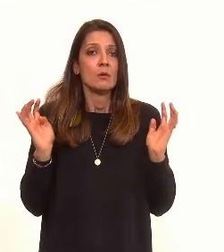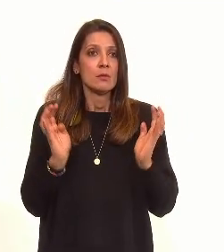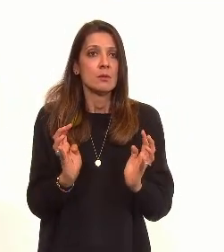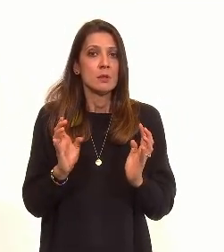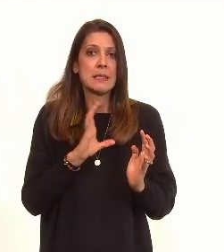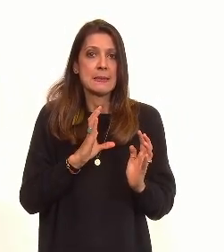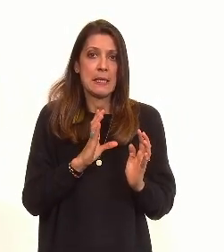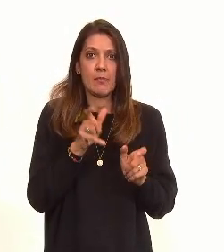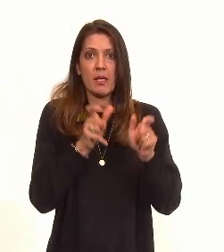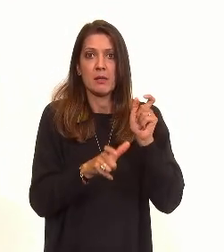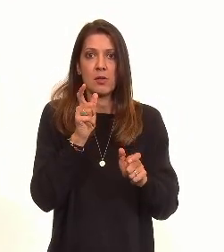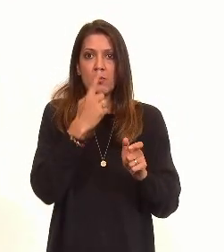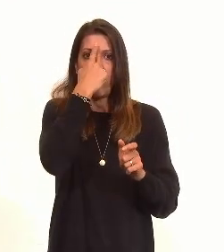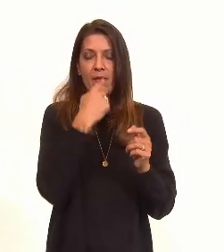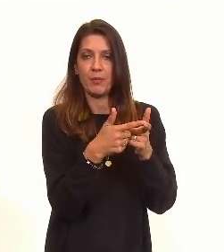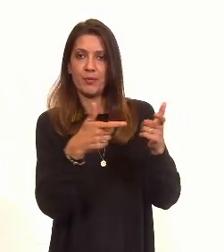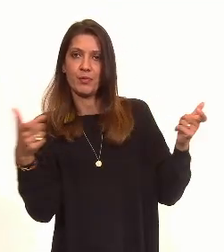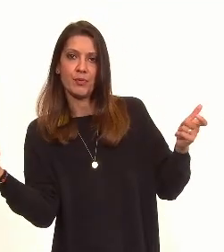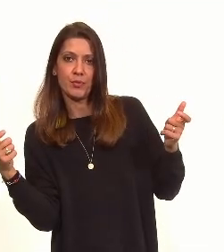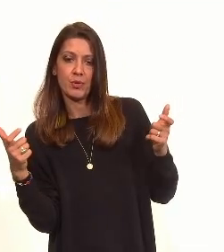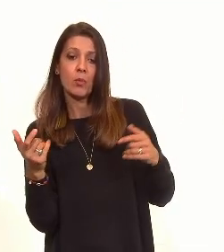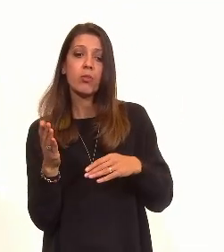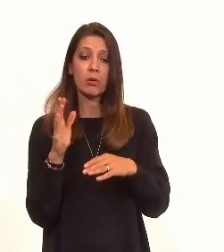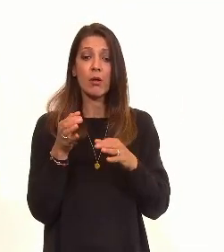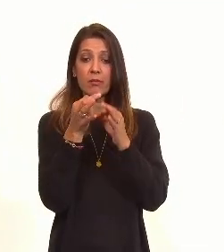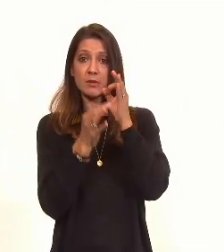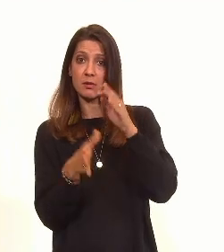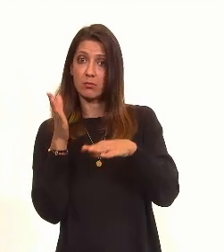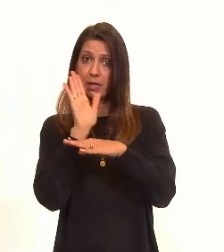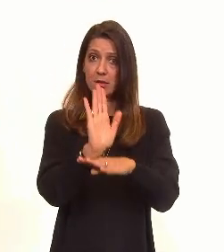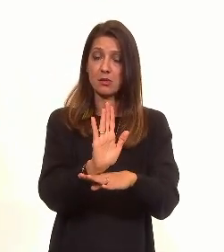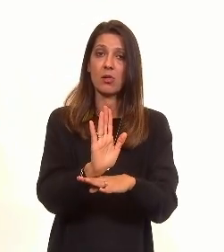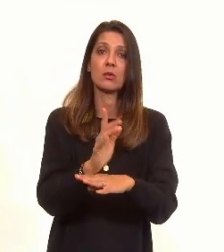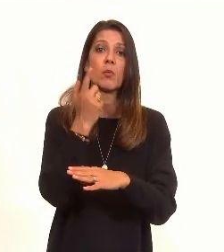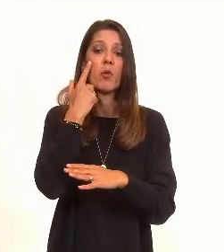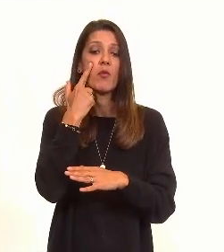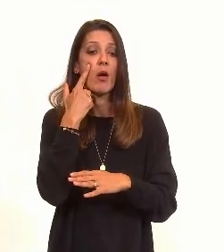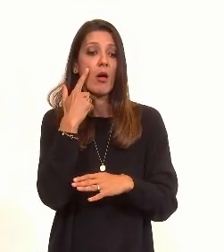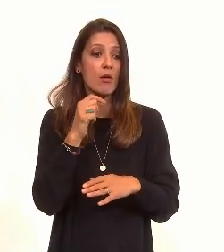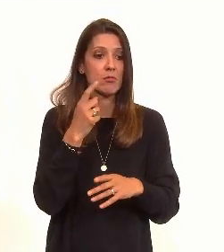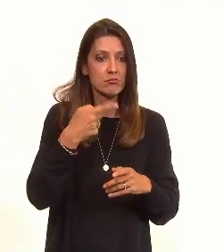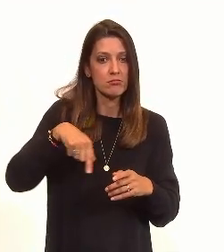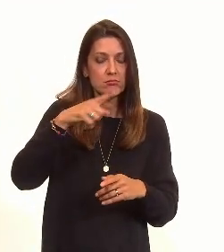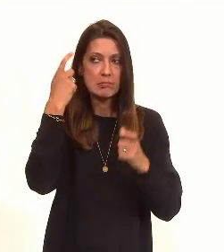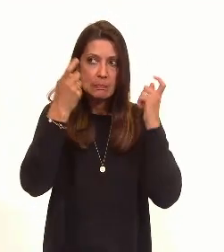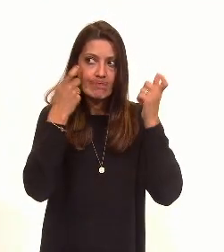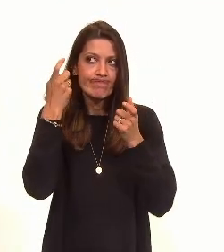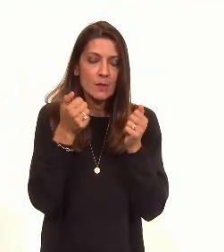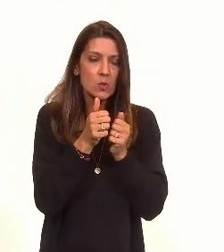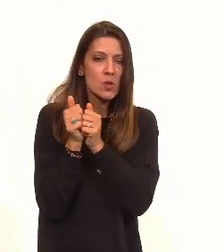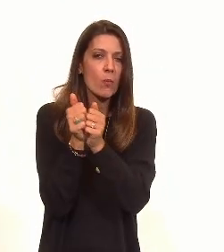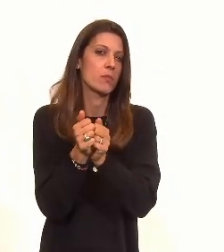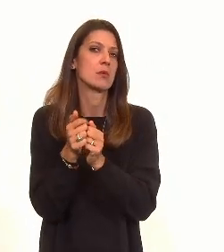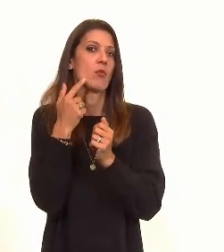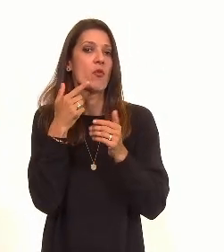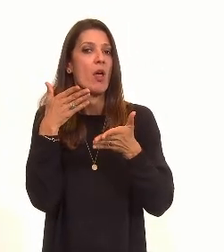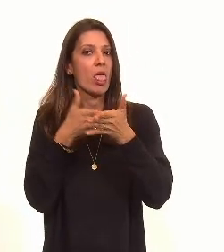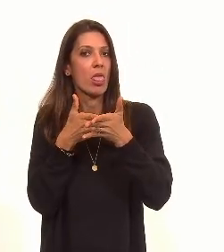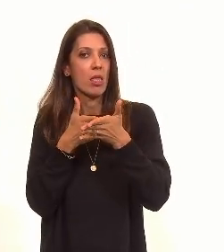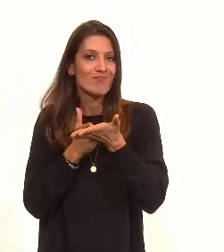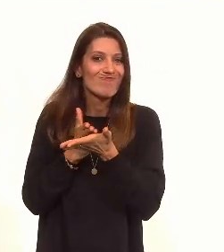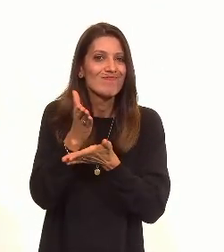étape d'observation. Je crois que j'ai toutes les étapes derrière, voilà. Donc ça a duré à peu près 6 mois. On a des